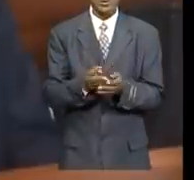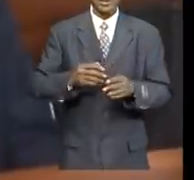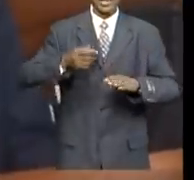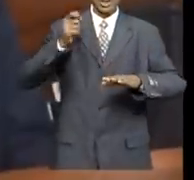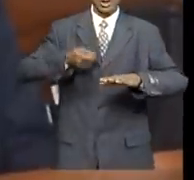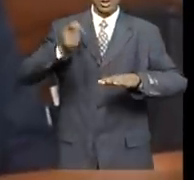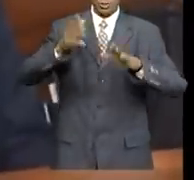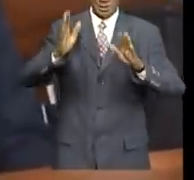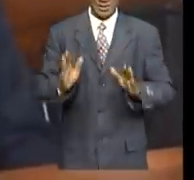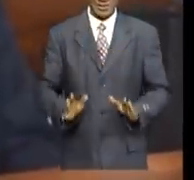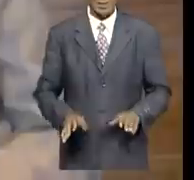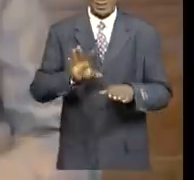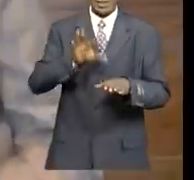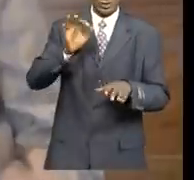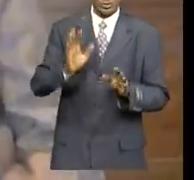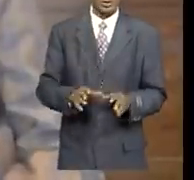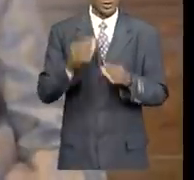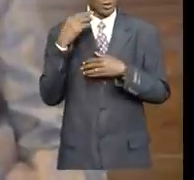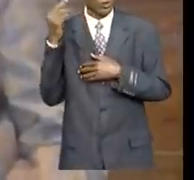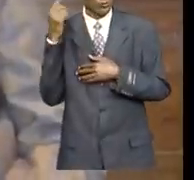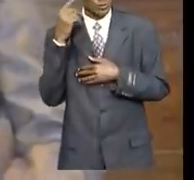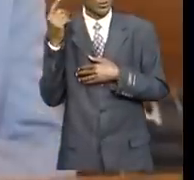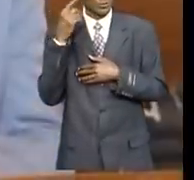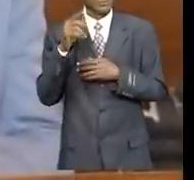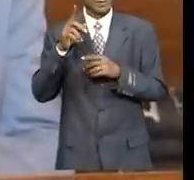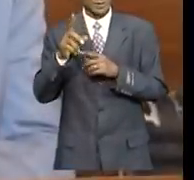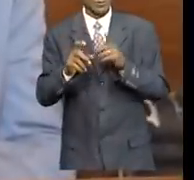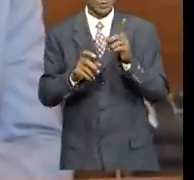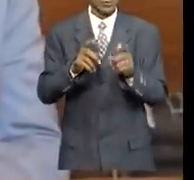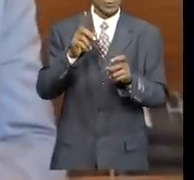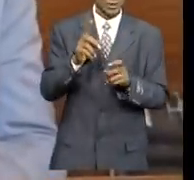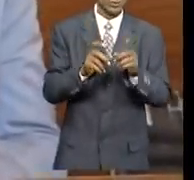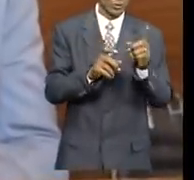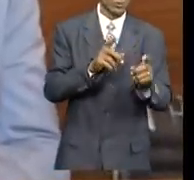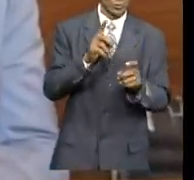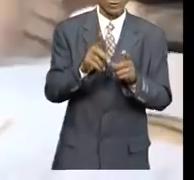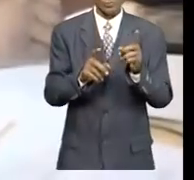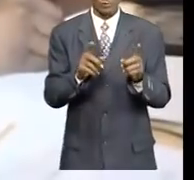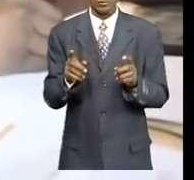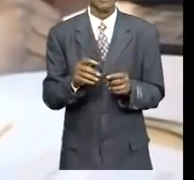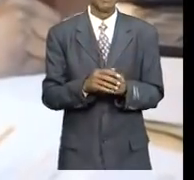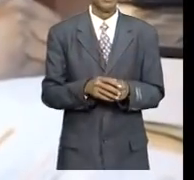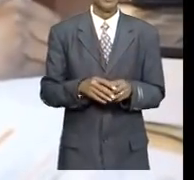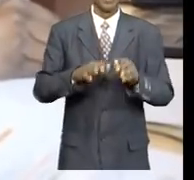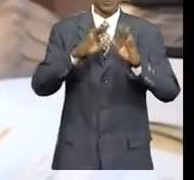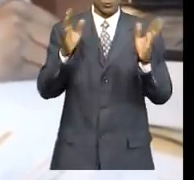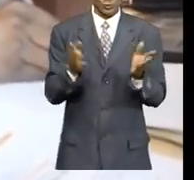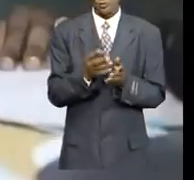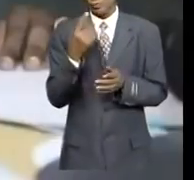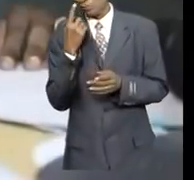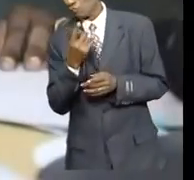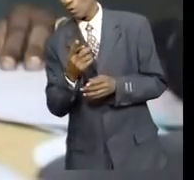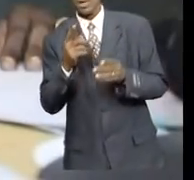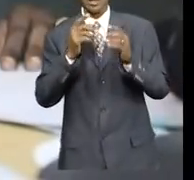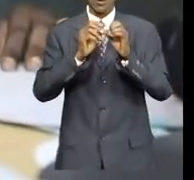contrôles avant, pendant et après les crédits. Ne jamais négliger les risques en tenant compte de l'inflation présente et future, y